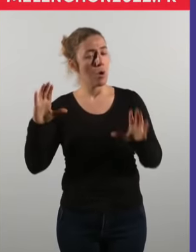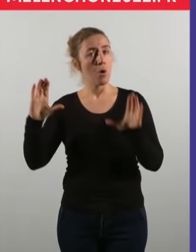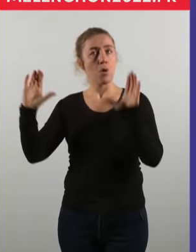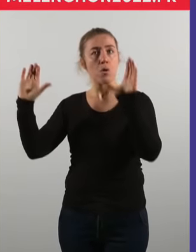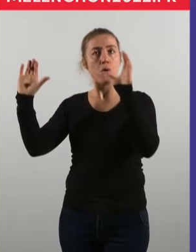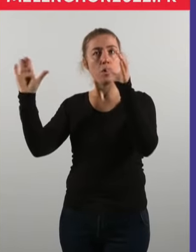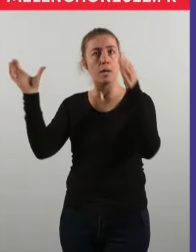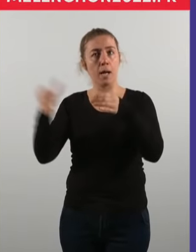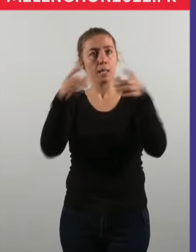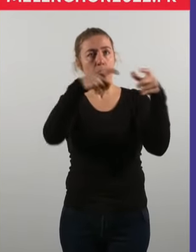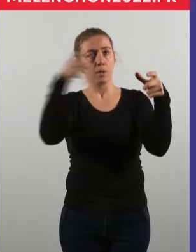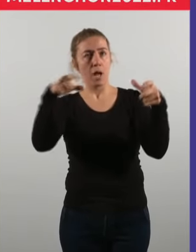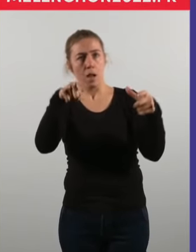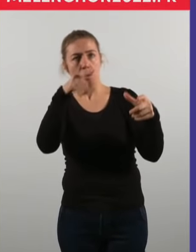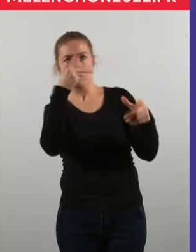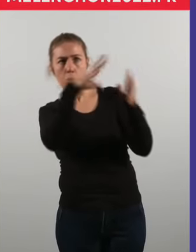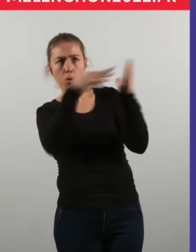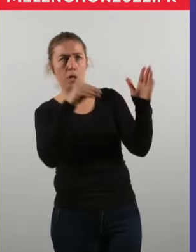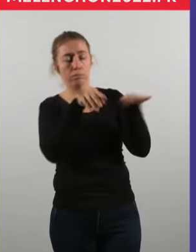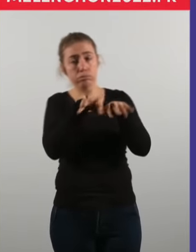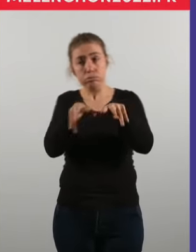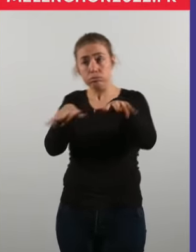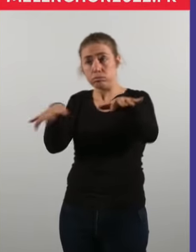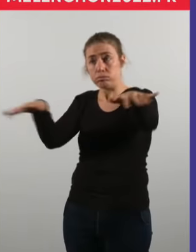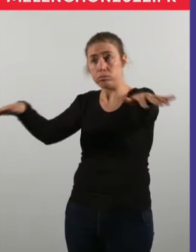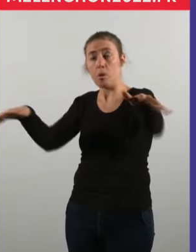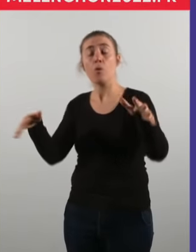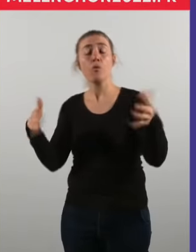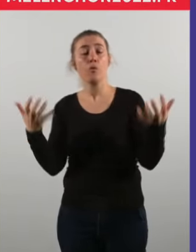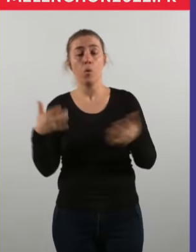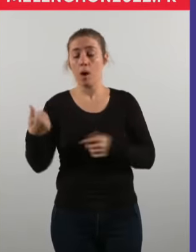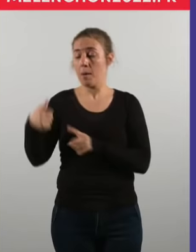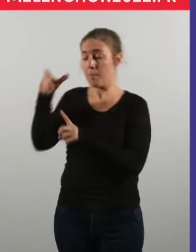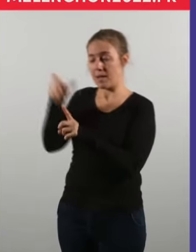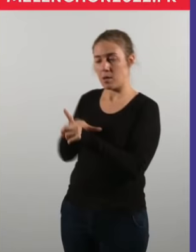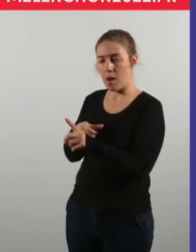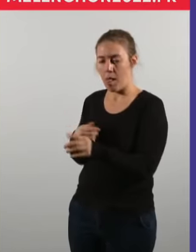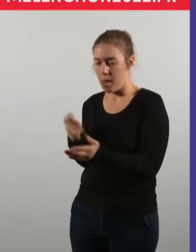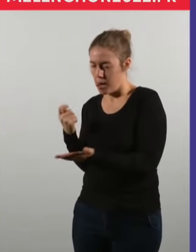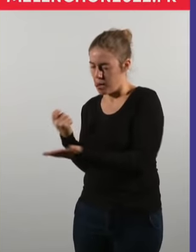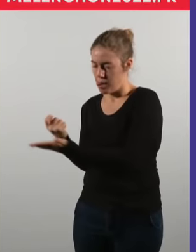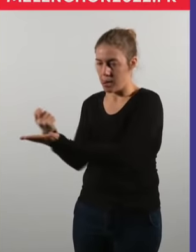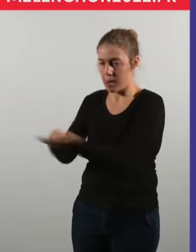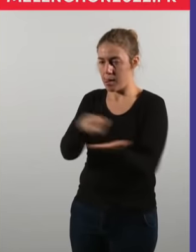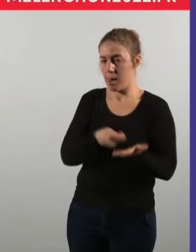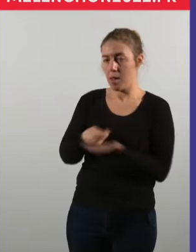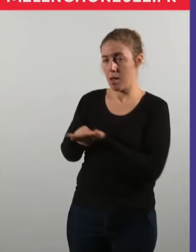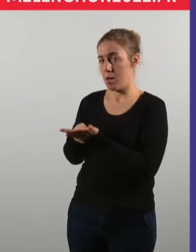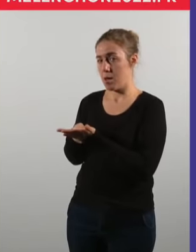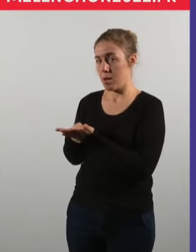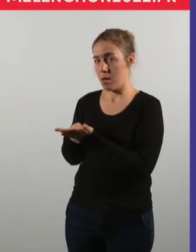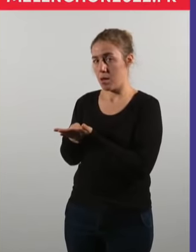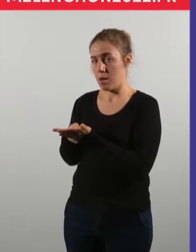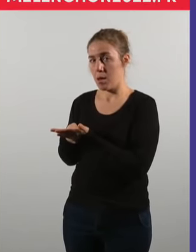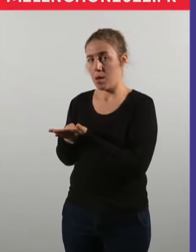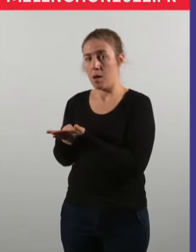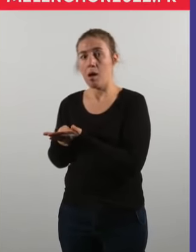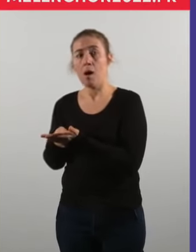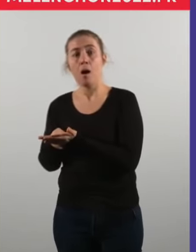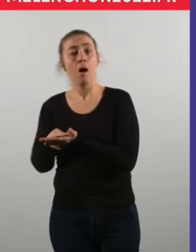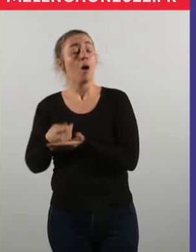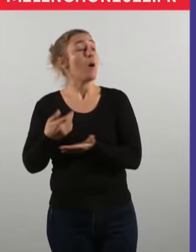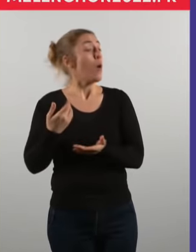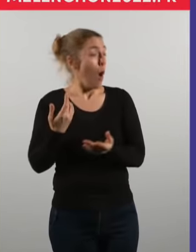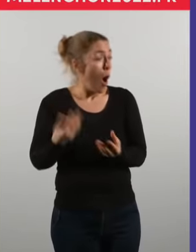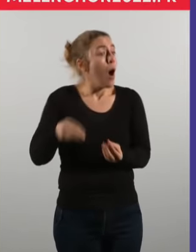classe industrielle, qui ne se contente plus d'un homme qui consomme, mais qui prétend que d'autres idéologies que celles de la